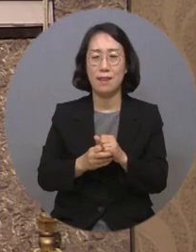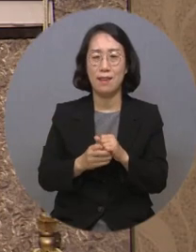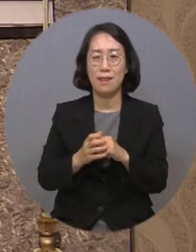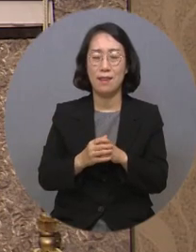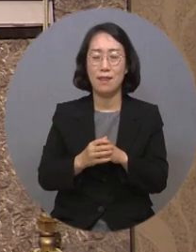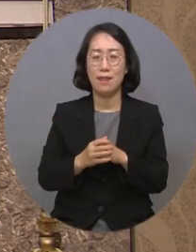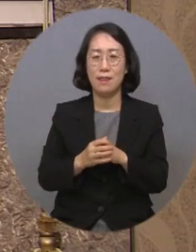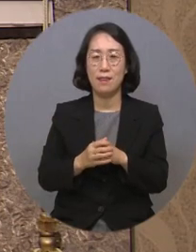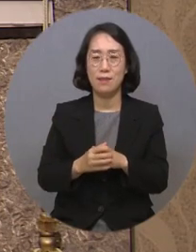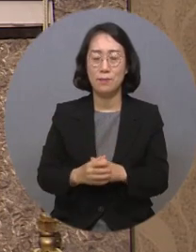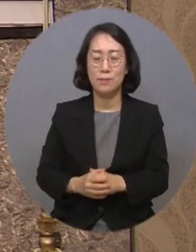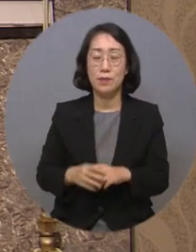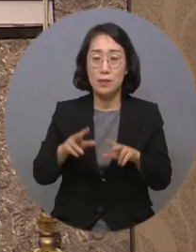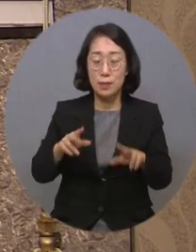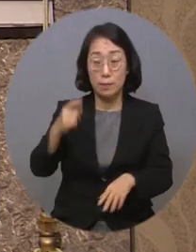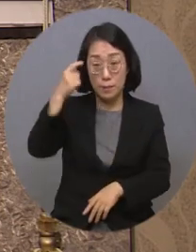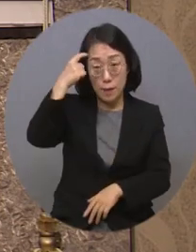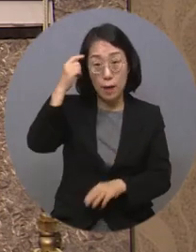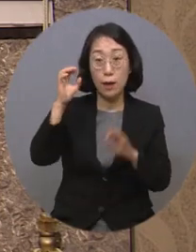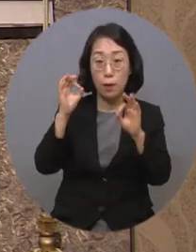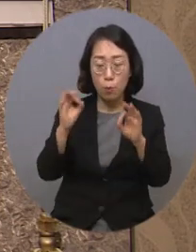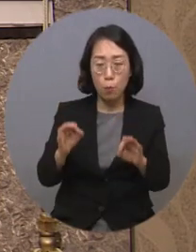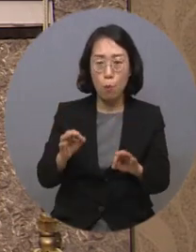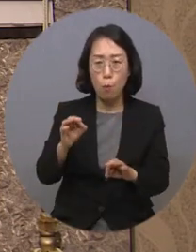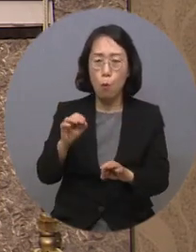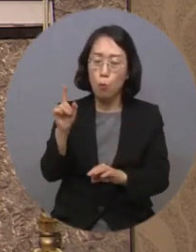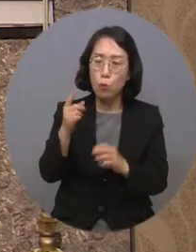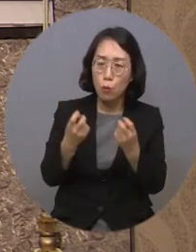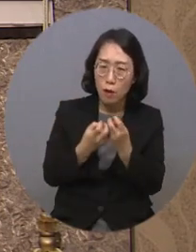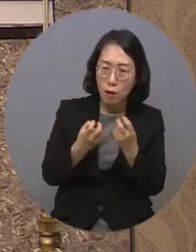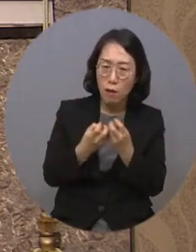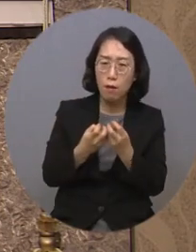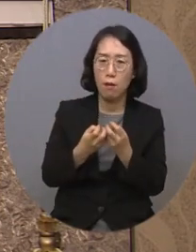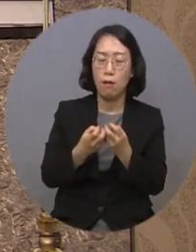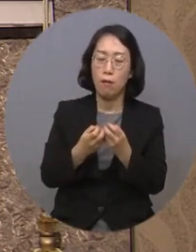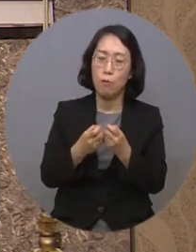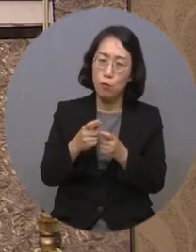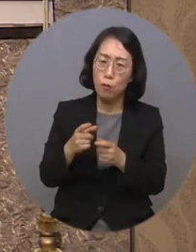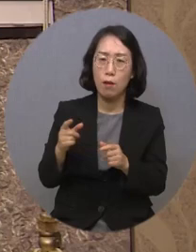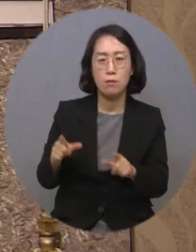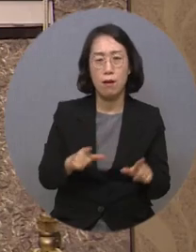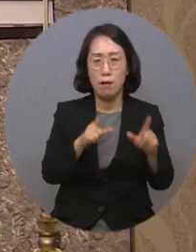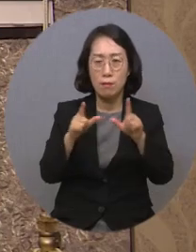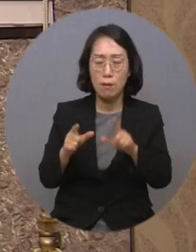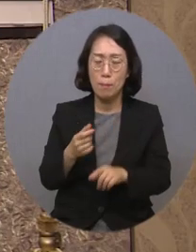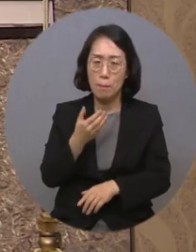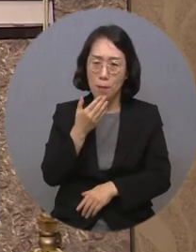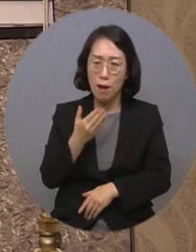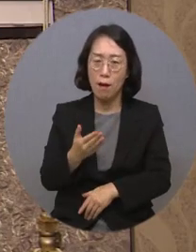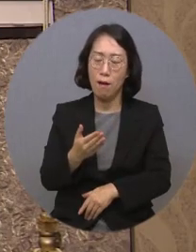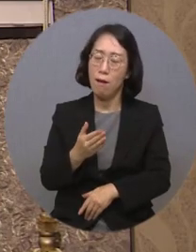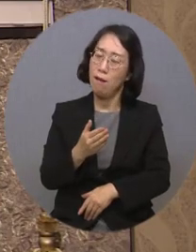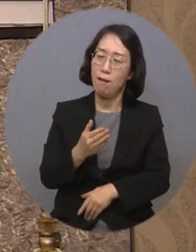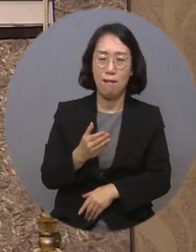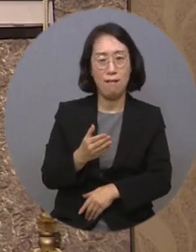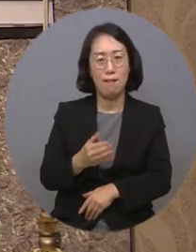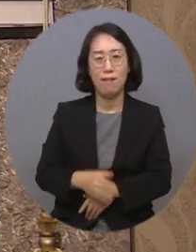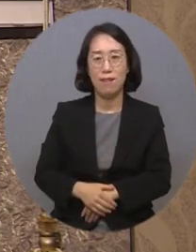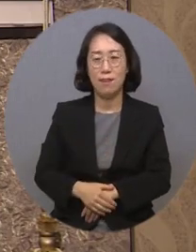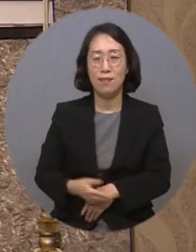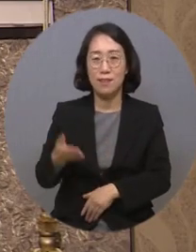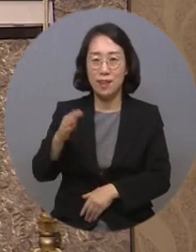정말 지금 생각해보면, 와, 어떻게 그런 힘든 세월을 살 수 있었을까. 근데 저는